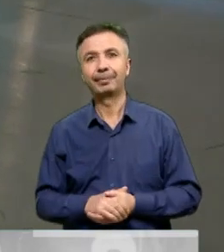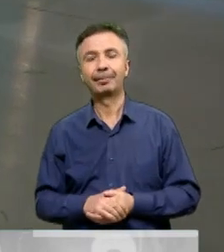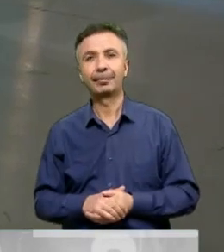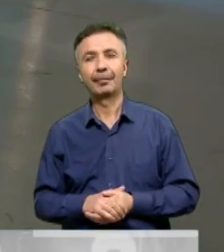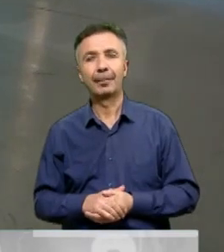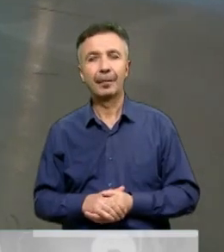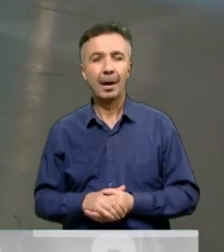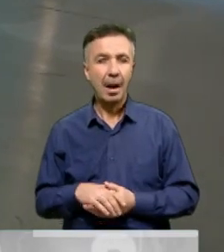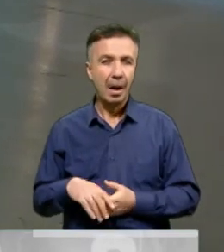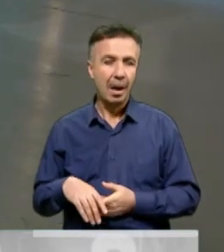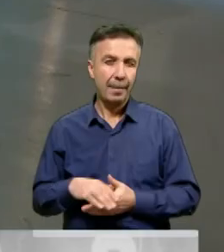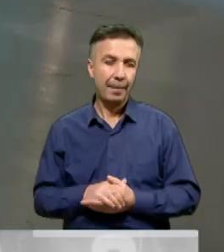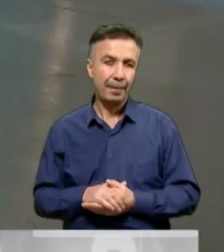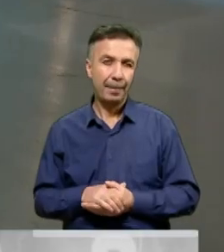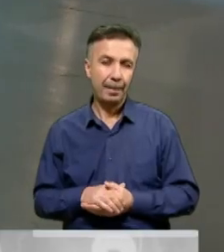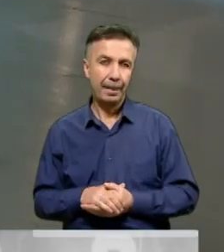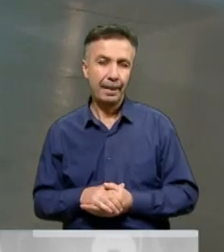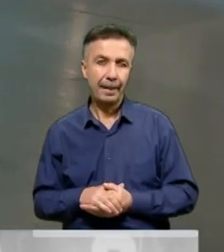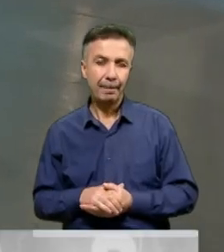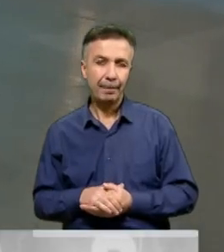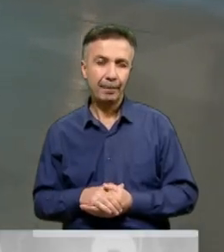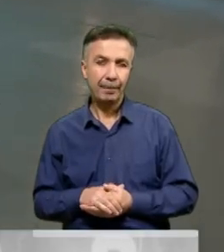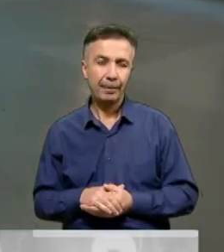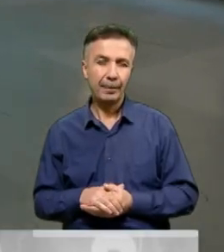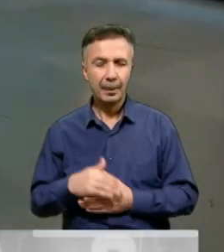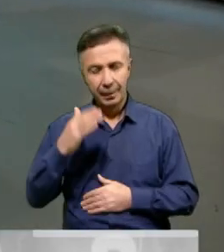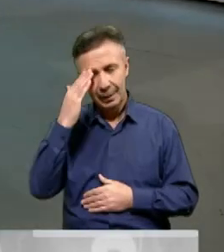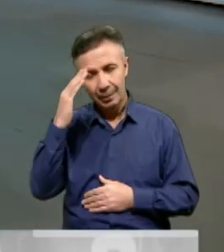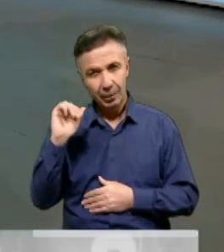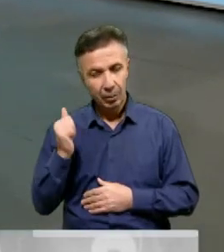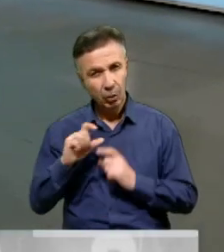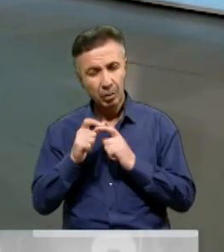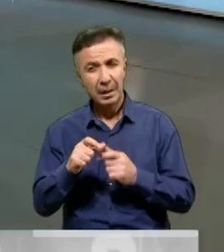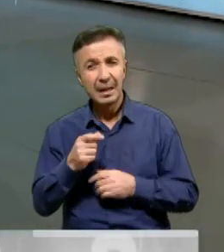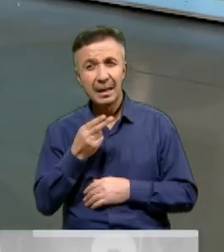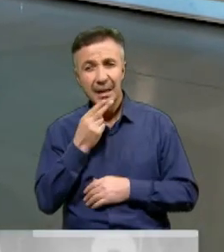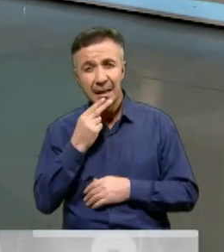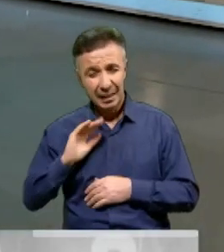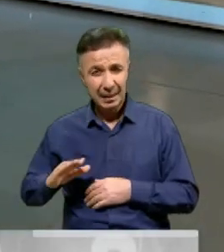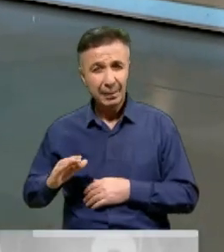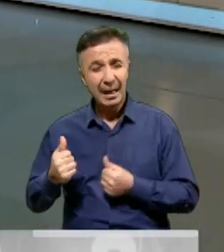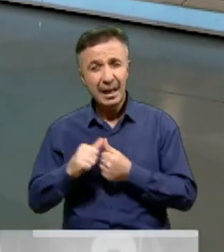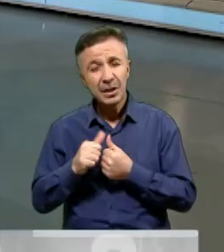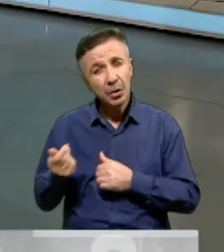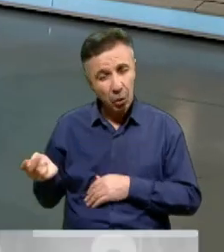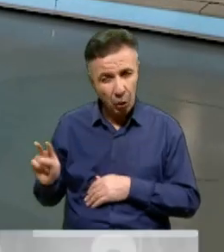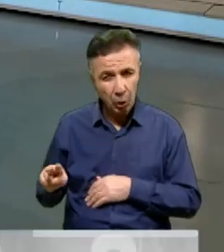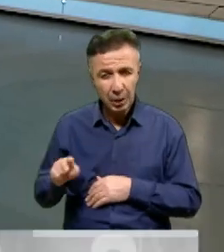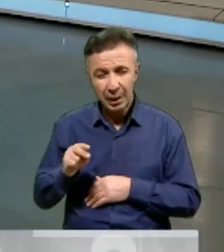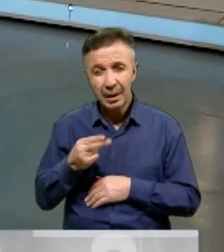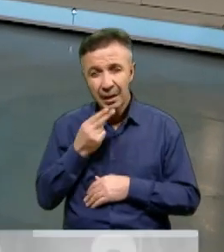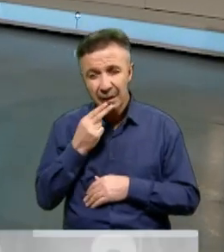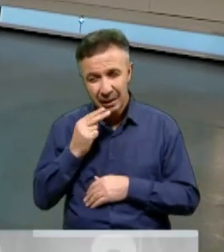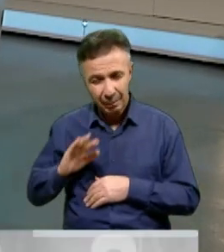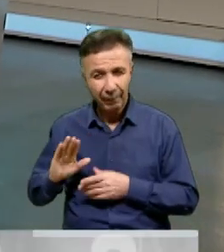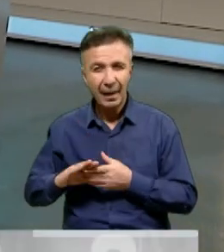Her şey bir hiç mahlasını kullanan bir izleyicimiz şimdi yazmış. Selamünaleyküm kıymetli hocam. Kızımın eşi vefat etti. Kızımı ve 3 çocuğunu